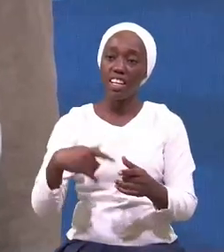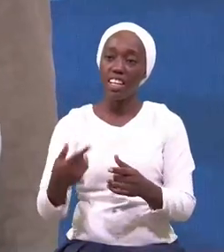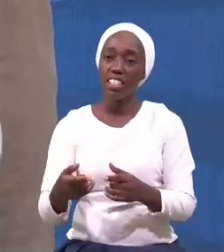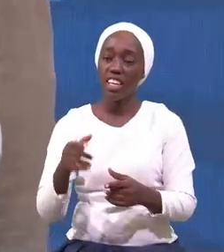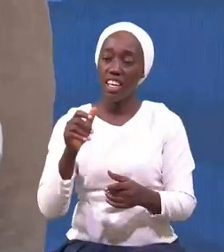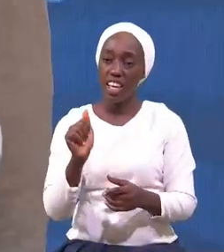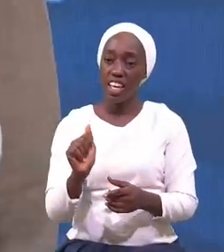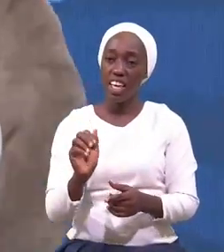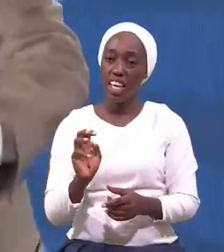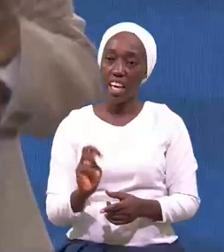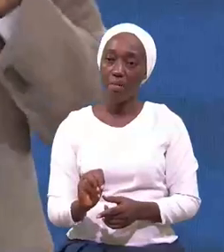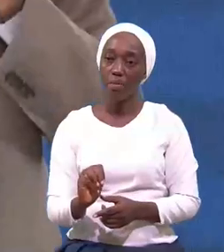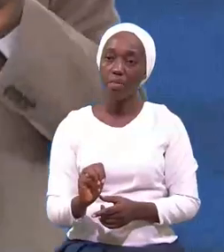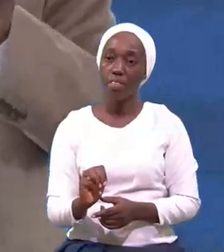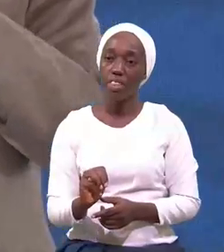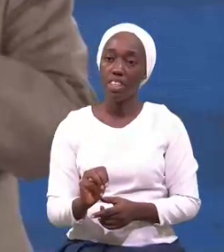C'est A-M.